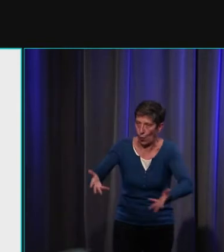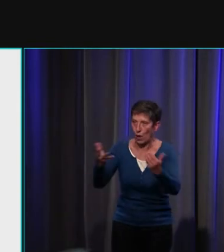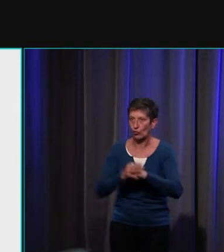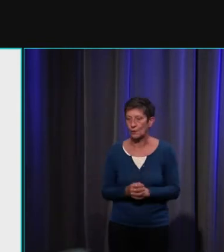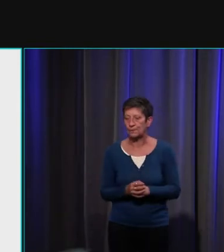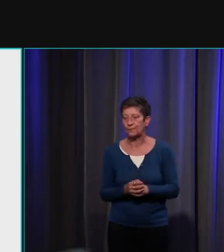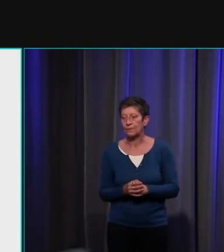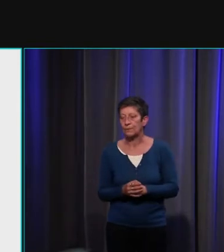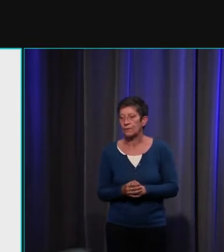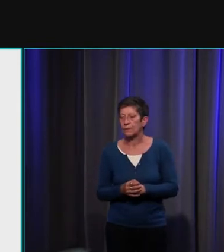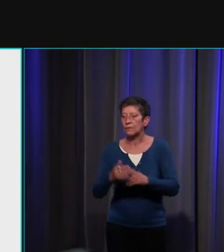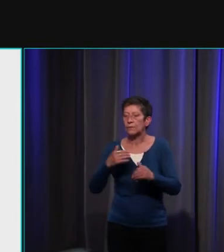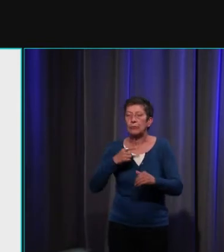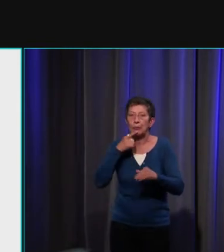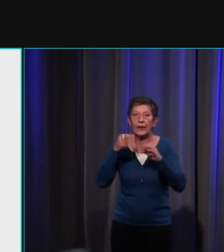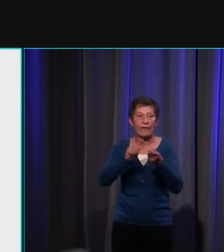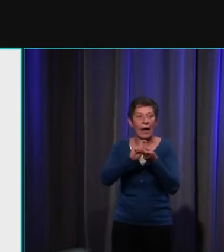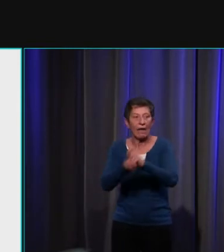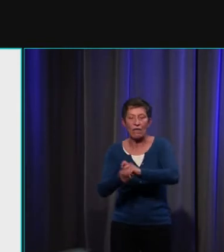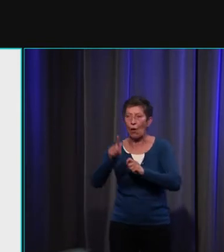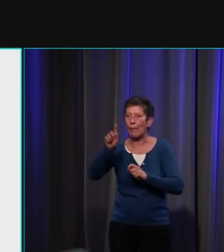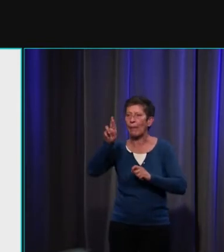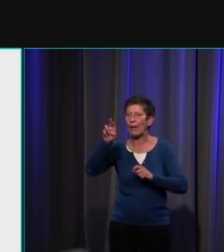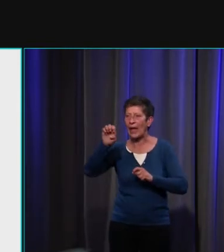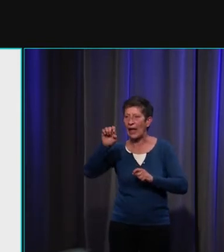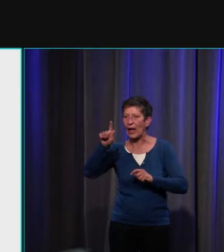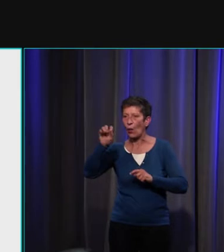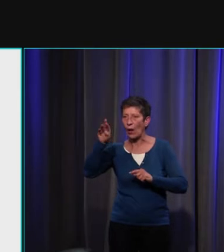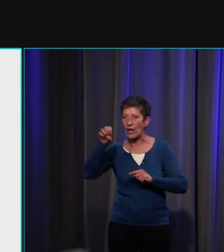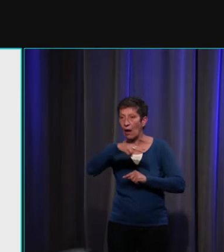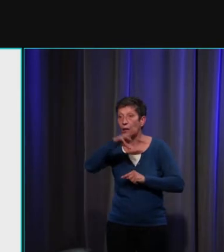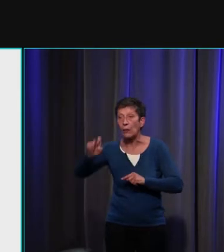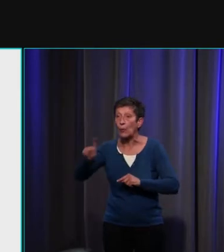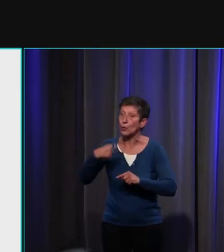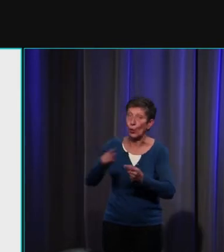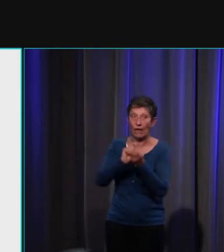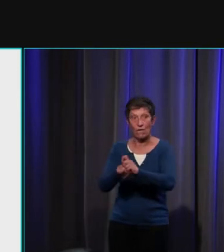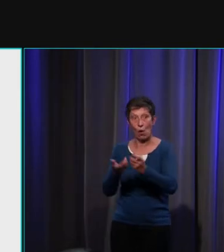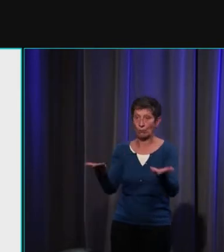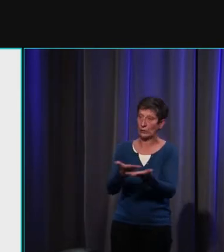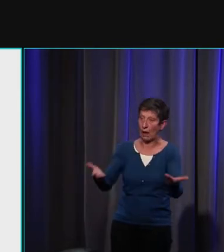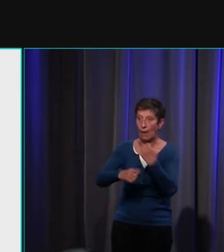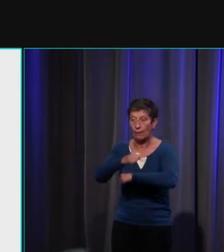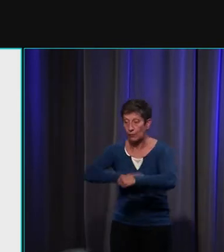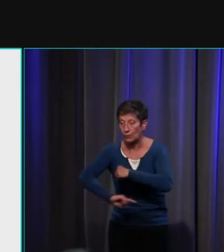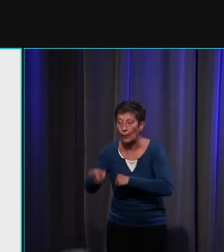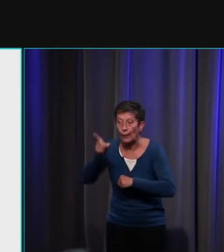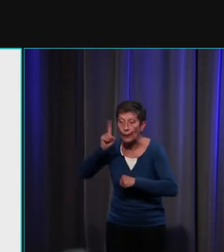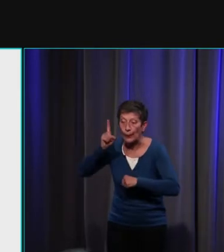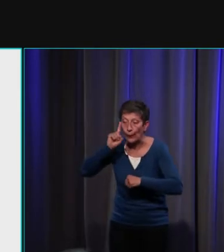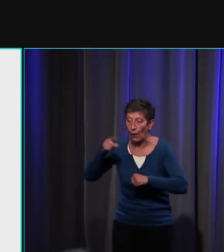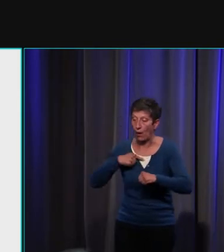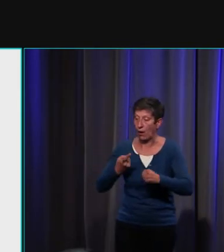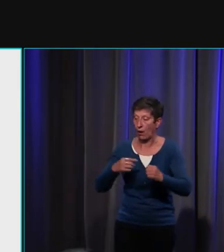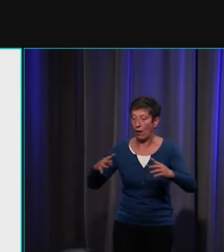parlé un peu de la réforme grégorienne mais celle ci ne s'est pas faite sans heurts puisque il y à ce qu'on appelle la querelle des investitures la